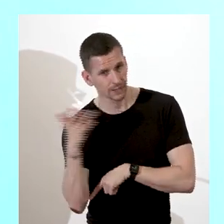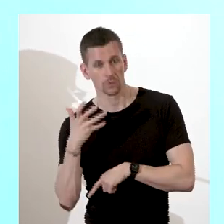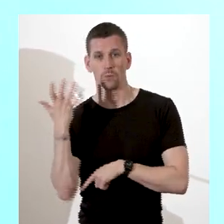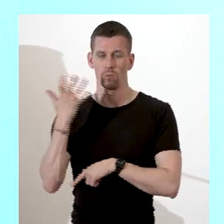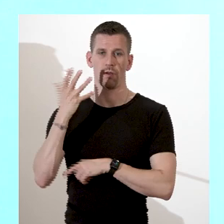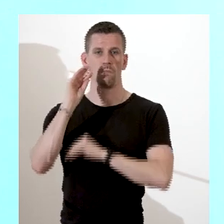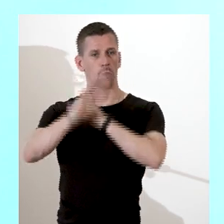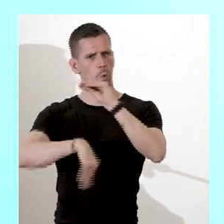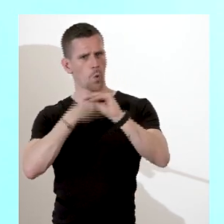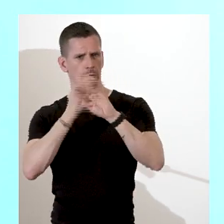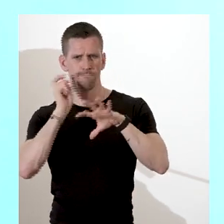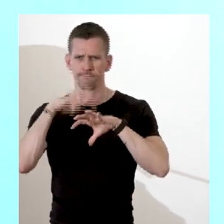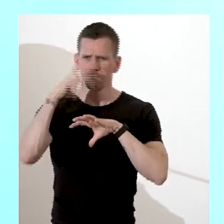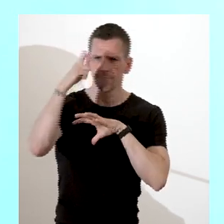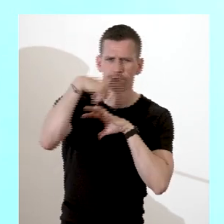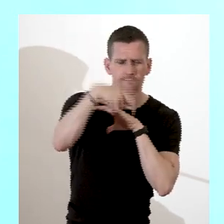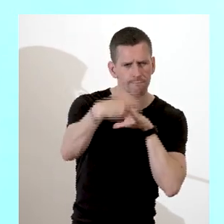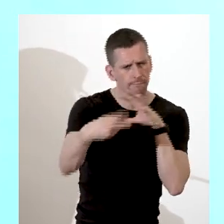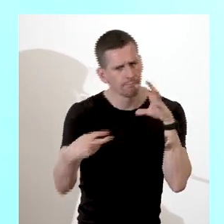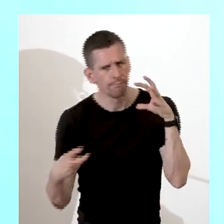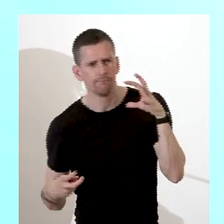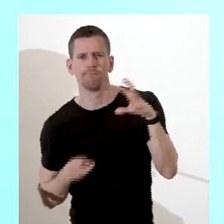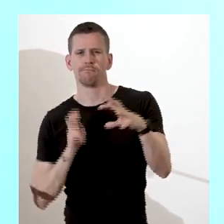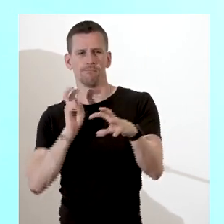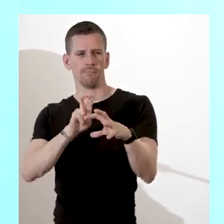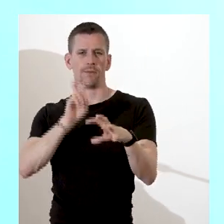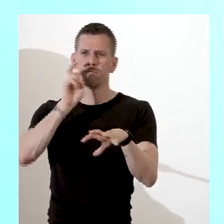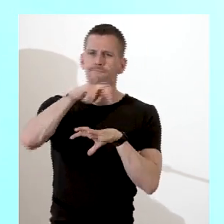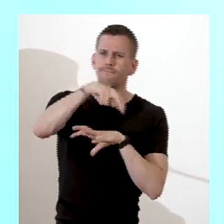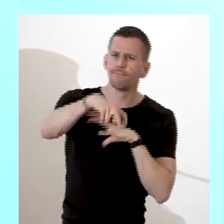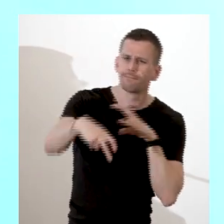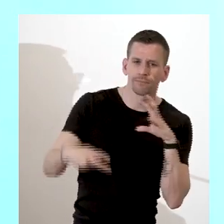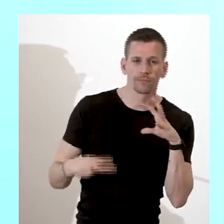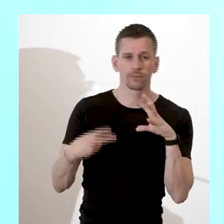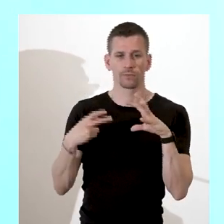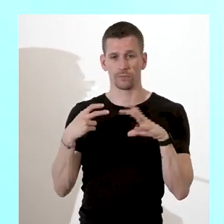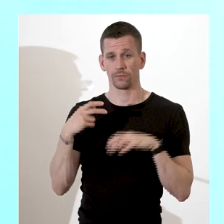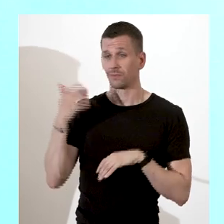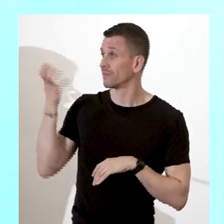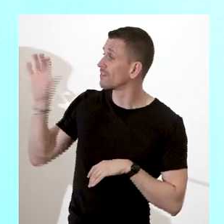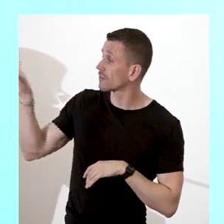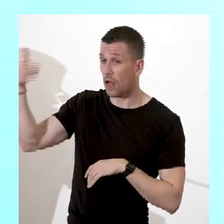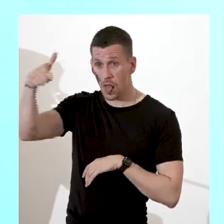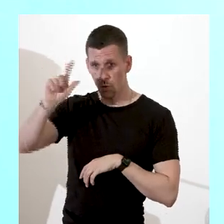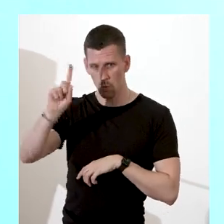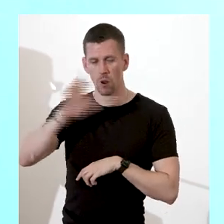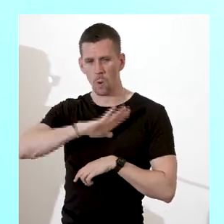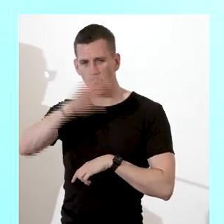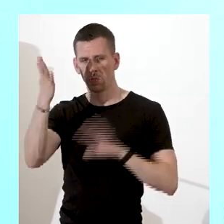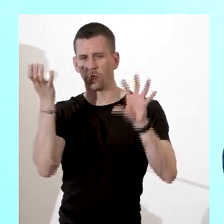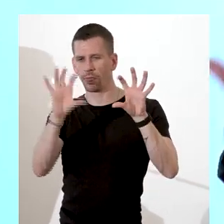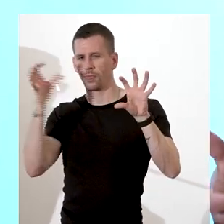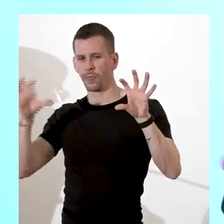faut étudier avec ceux qui l'accompagnent sur la façade pourrait donc rendre hommage à cette expédition et